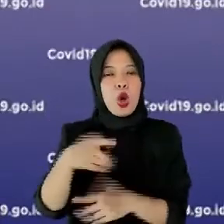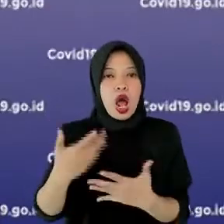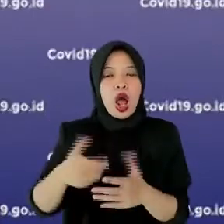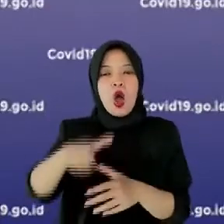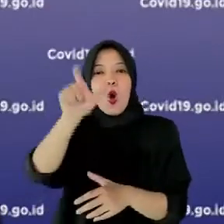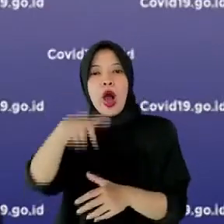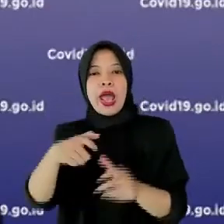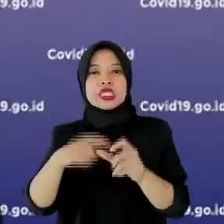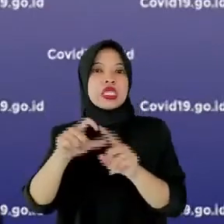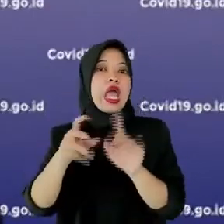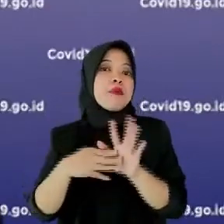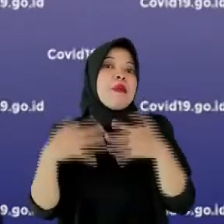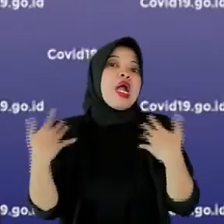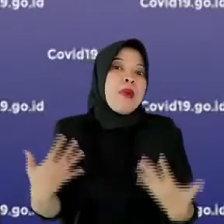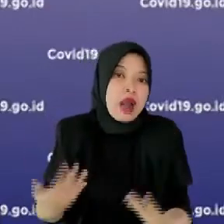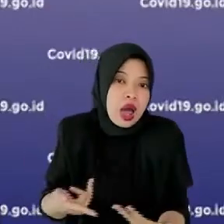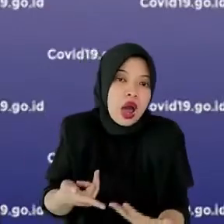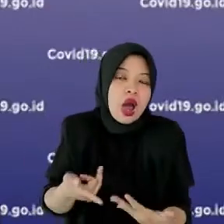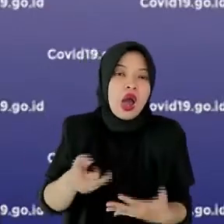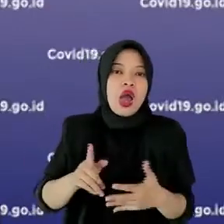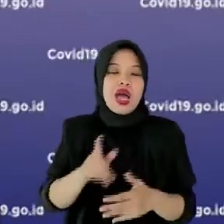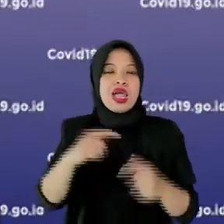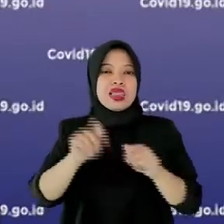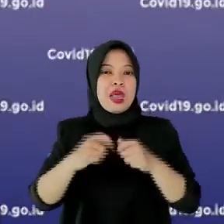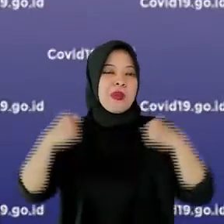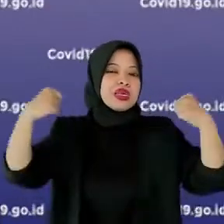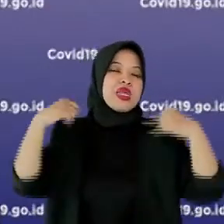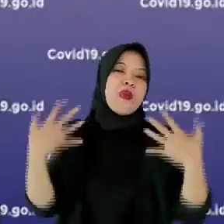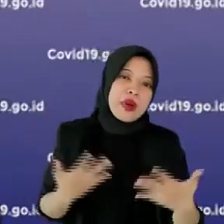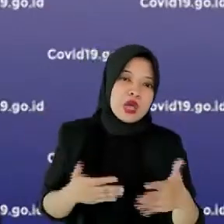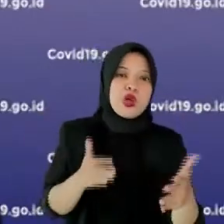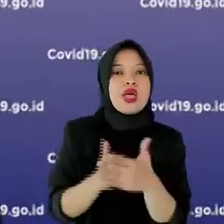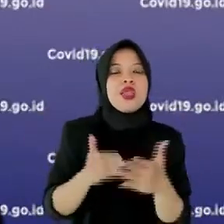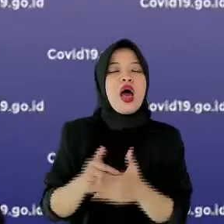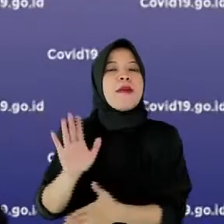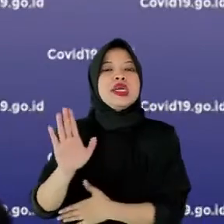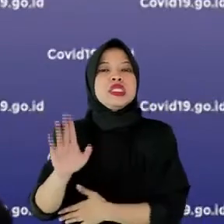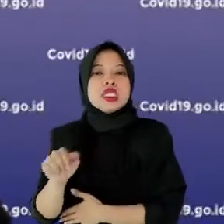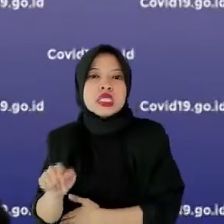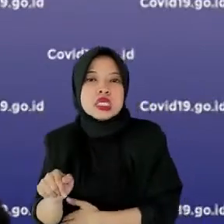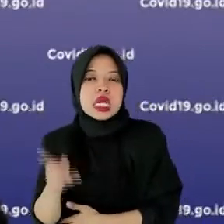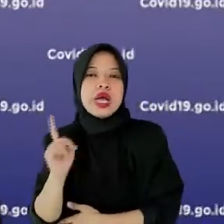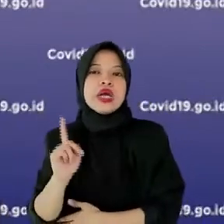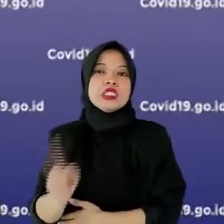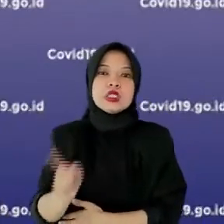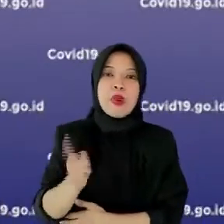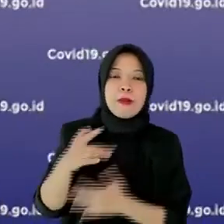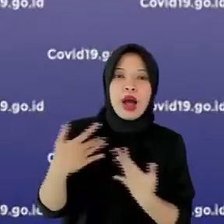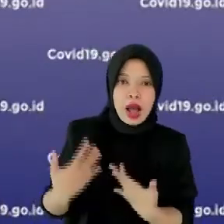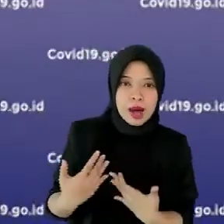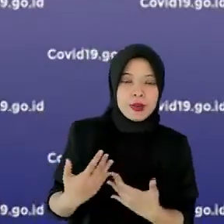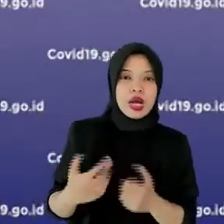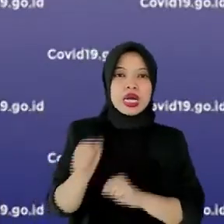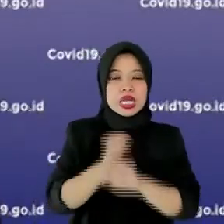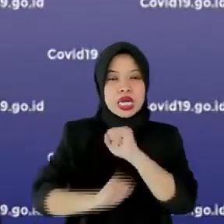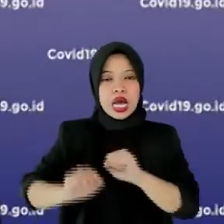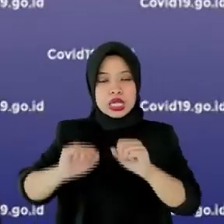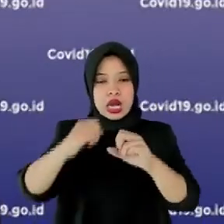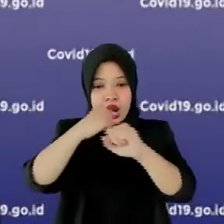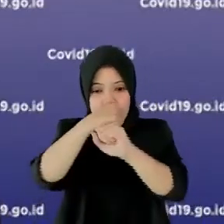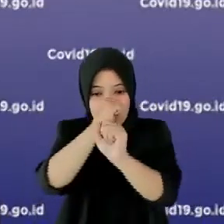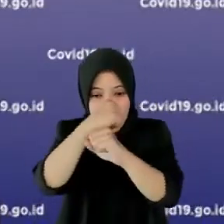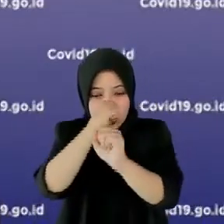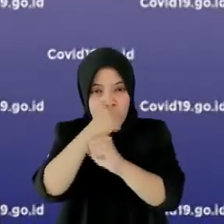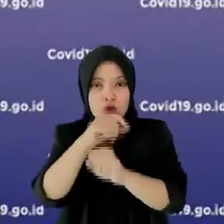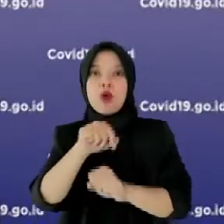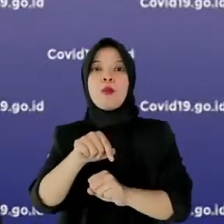orang juga SDM ini juga masih menjadi salah satu tantangan, dikarenakan shift dari pelaksanaan laboratorium